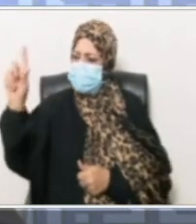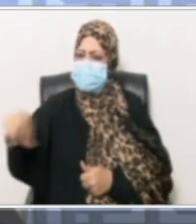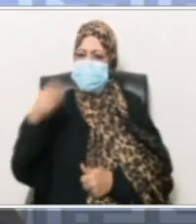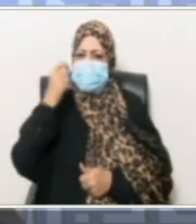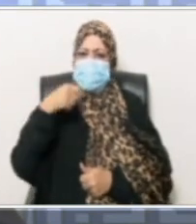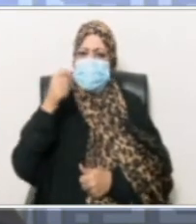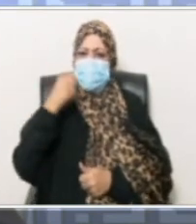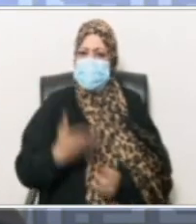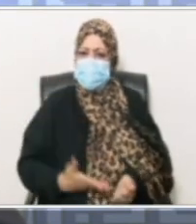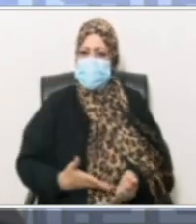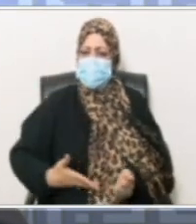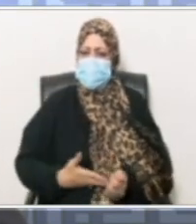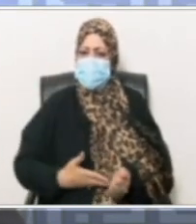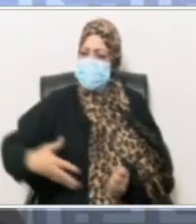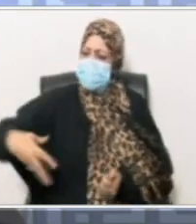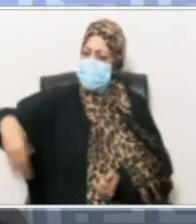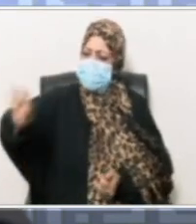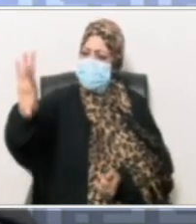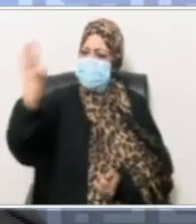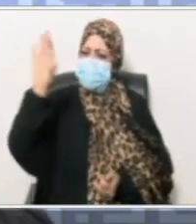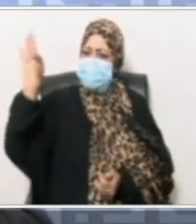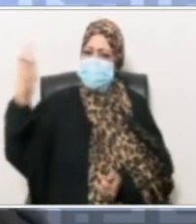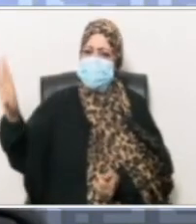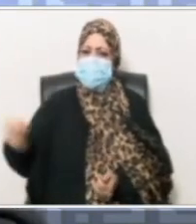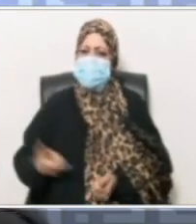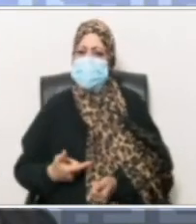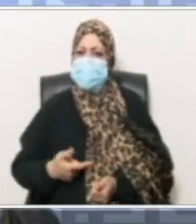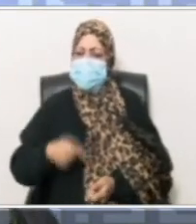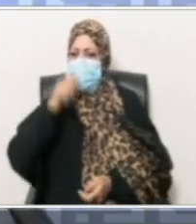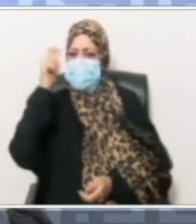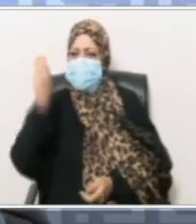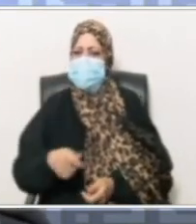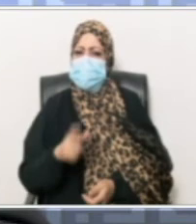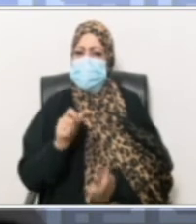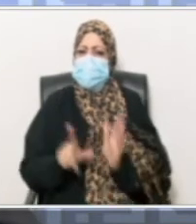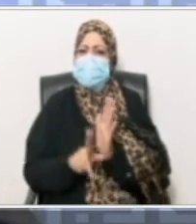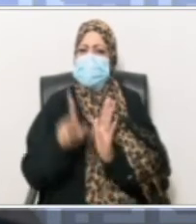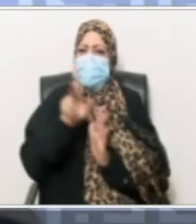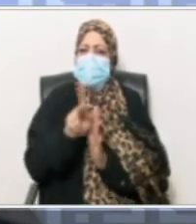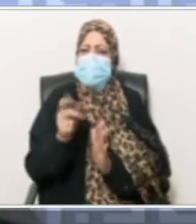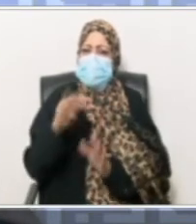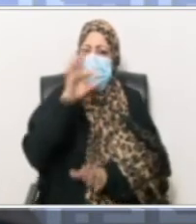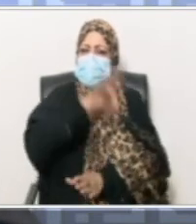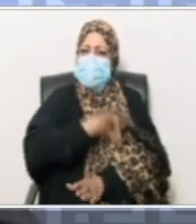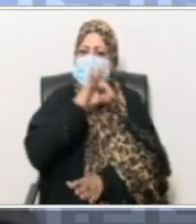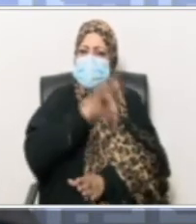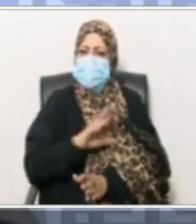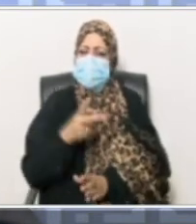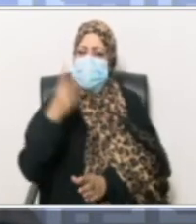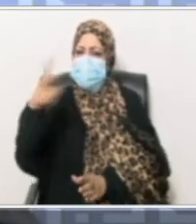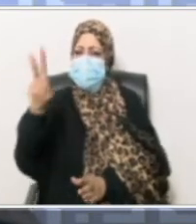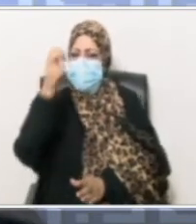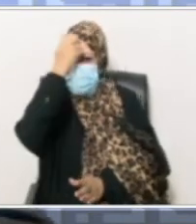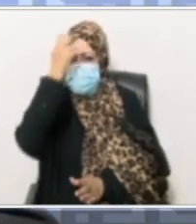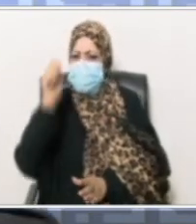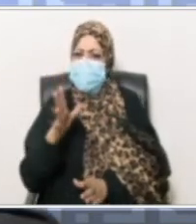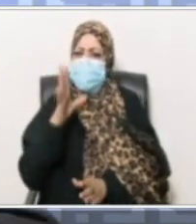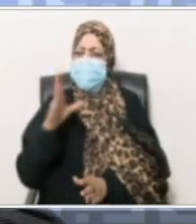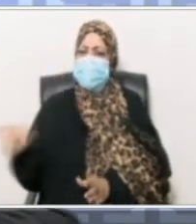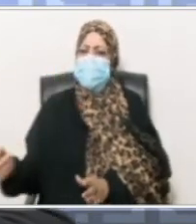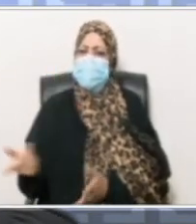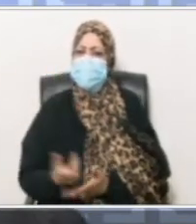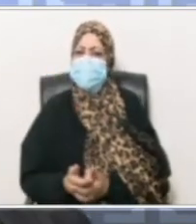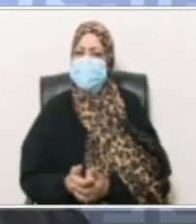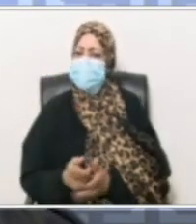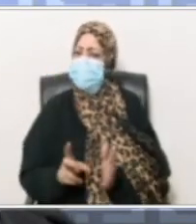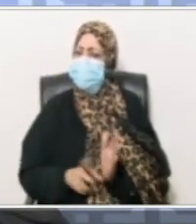في معاش البرلمان ويخمم بيزيد 20,000 ولا 50,000، لا والله يا جماعة الخير ويا